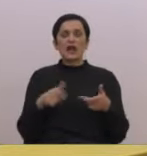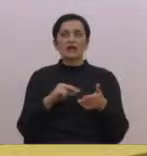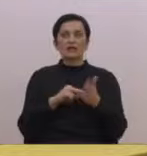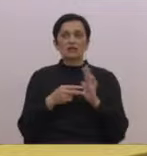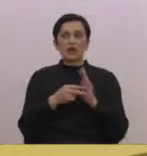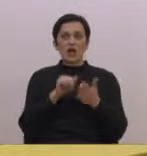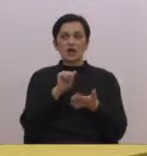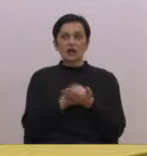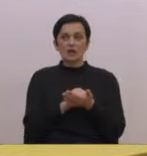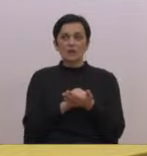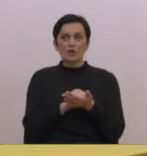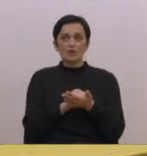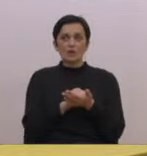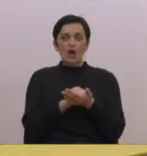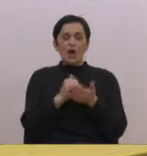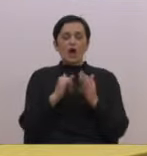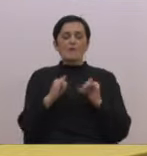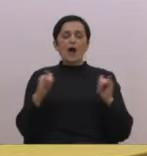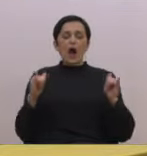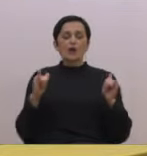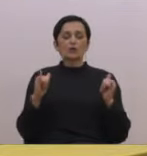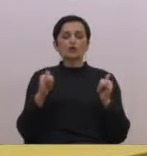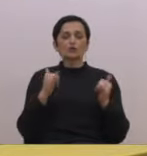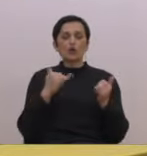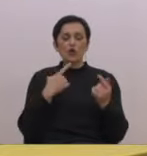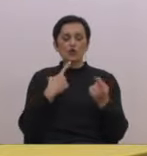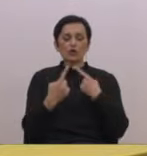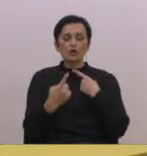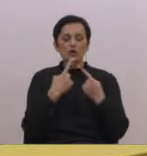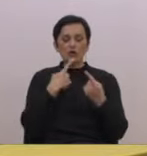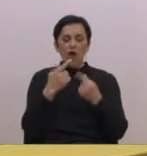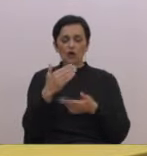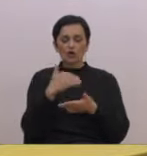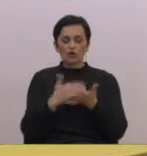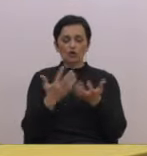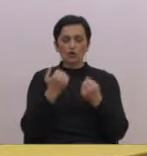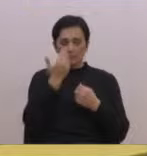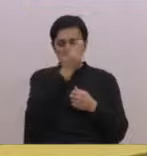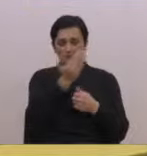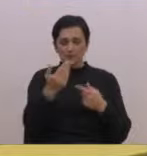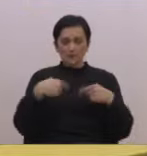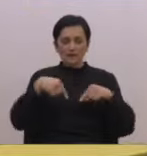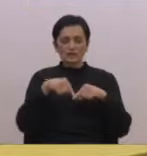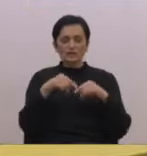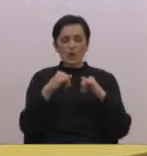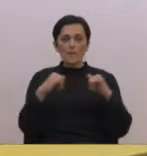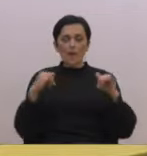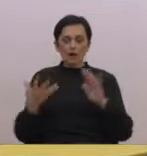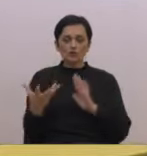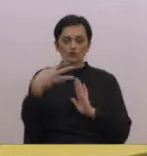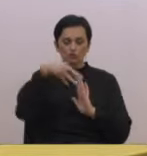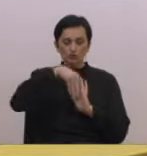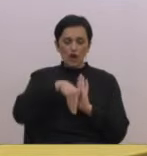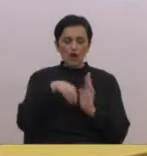ფართო საჯარო განხილვების შედეგად იყო მიღებული და საზოგადოების ფართო ჩართულობით იყო